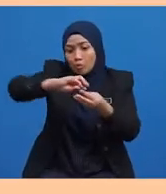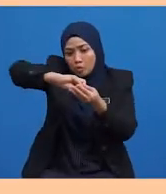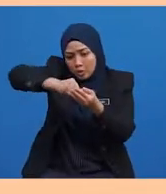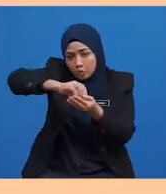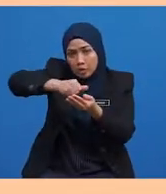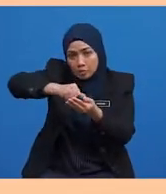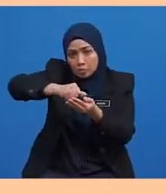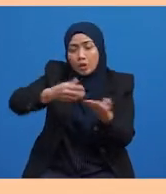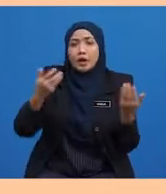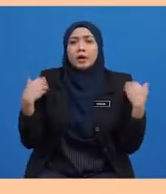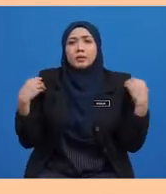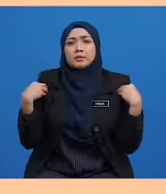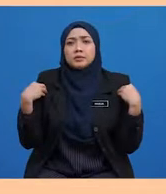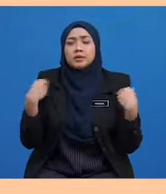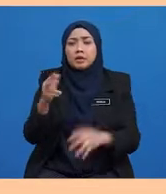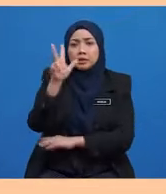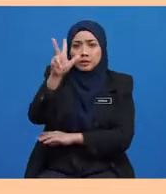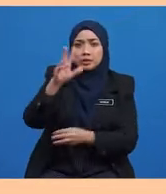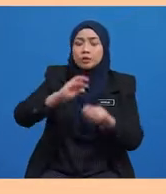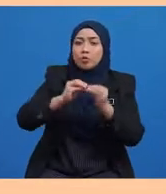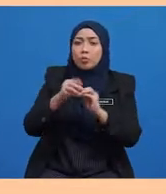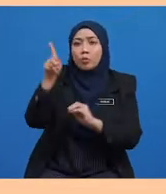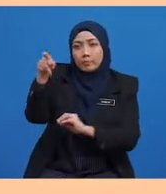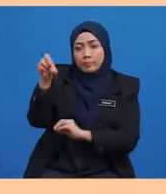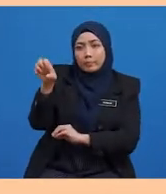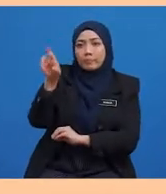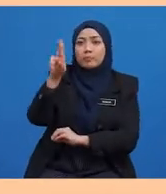hanya mempunyai 3 nombor perdana sahaja.